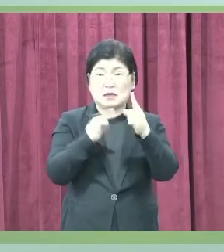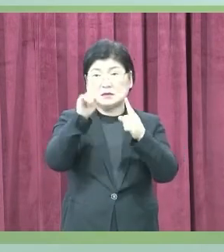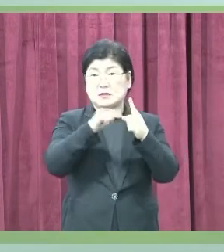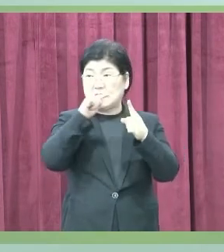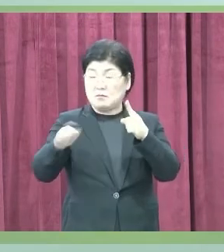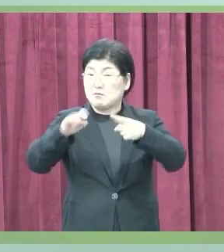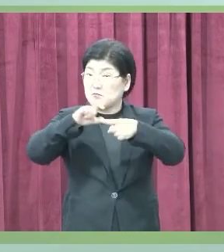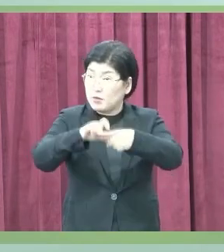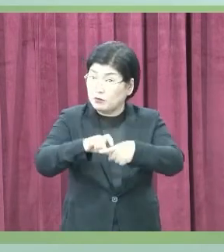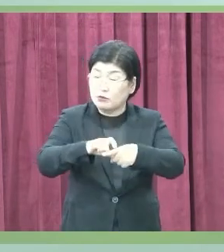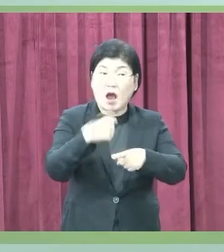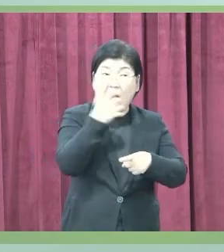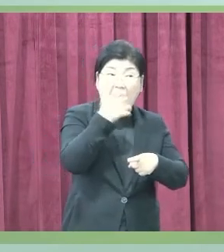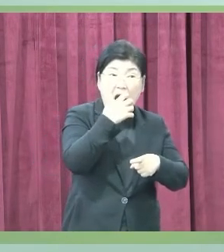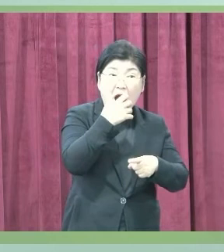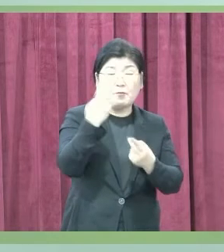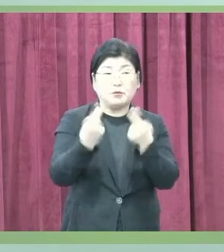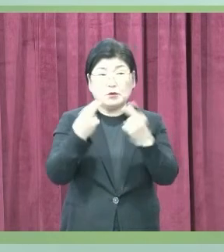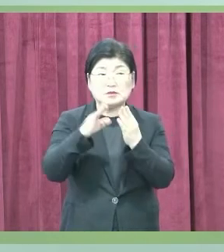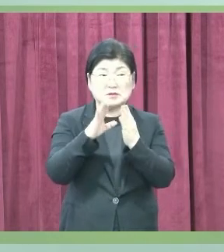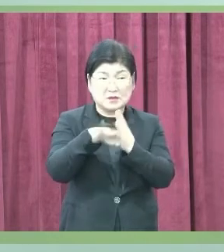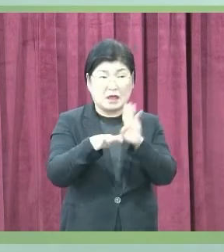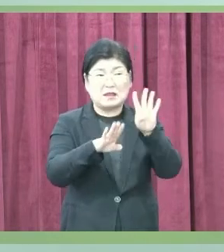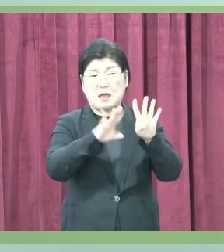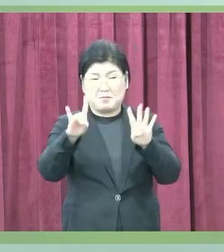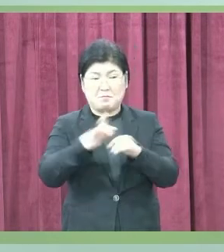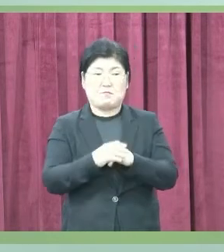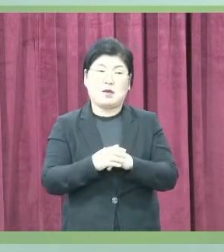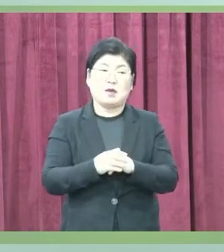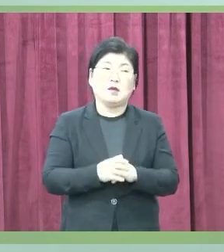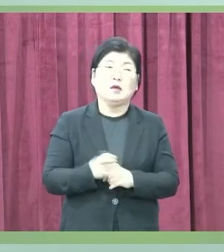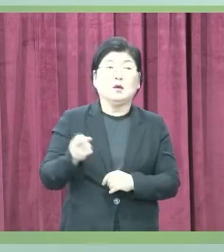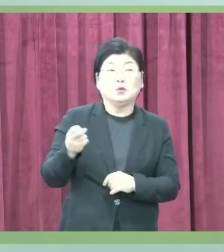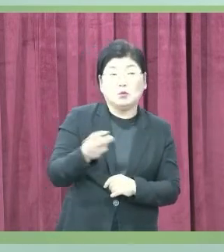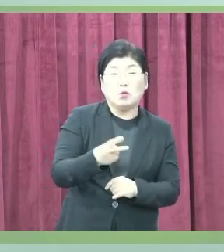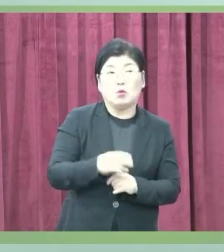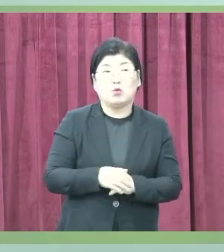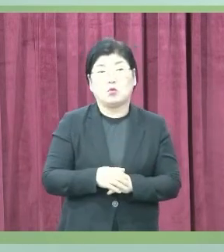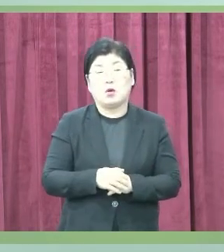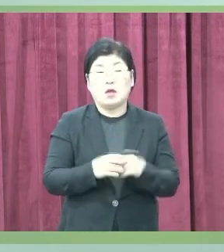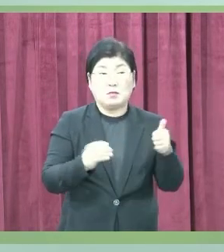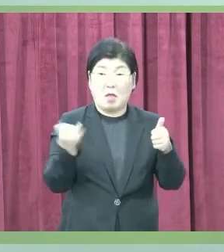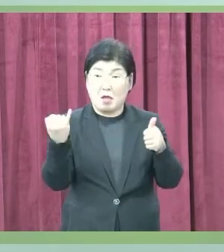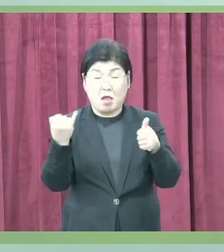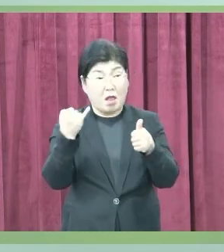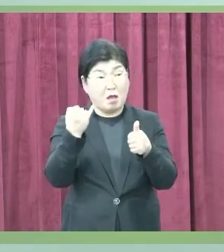총 진료비가 비장애인의 4배고요. 그 다음에 성별로